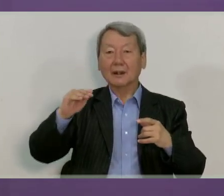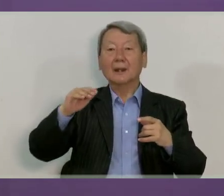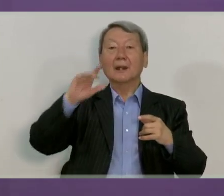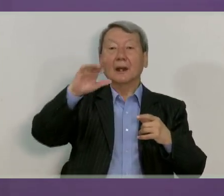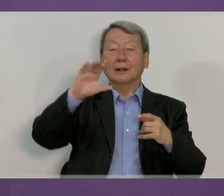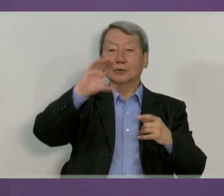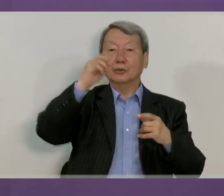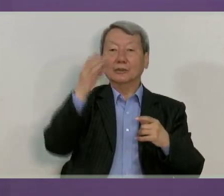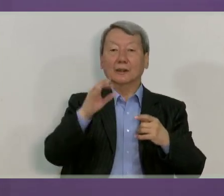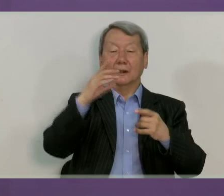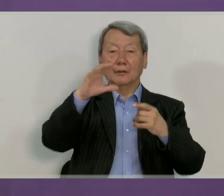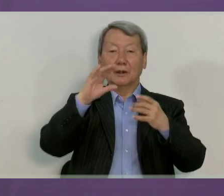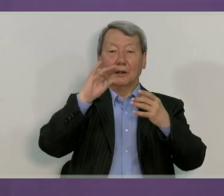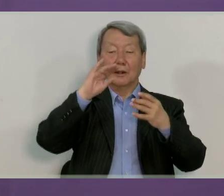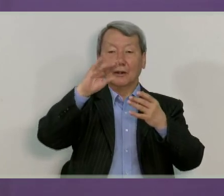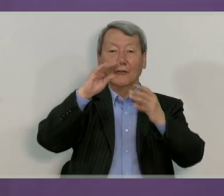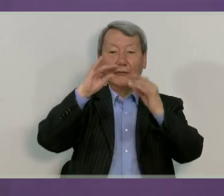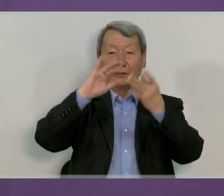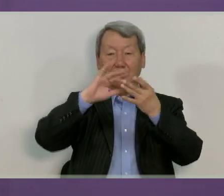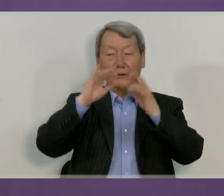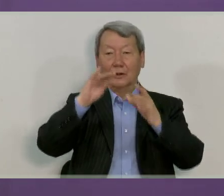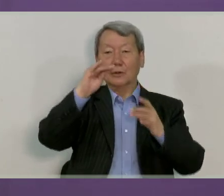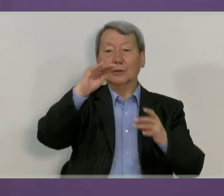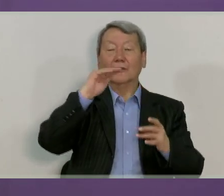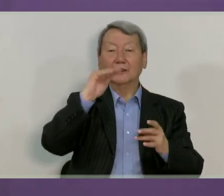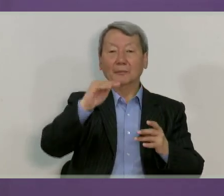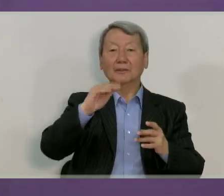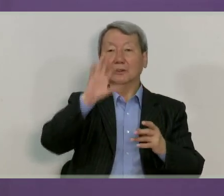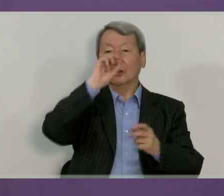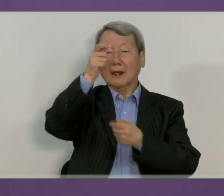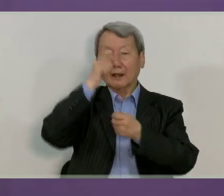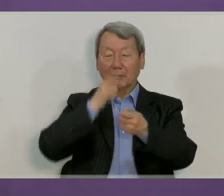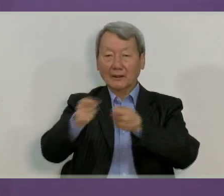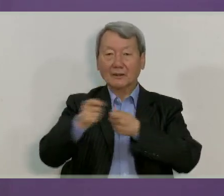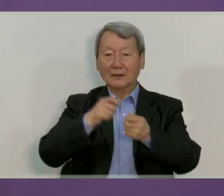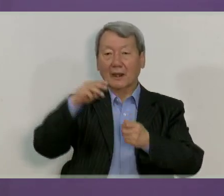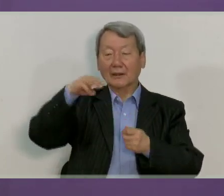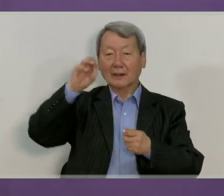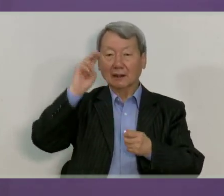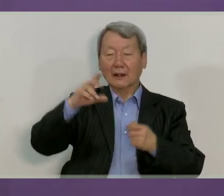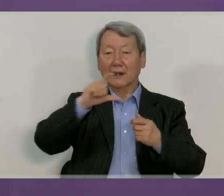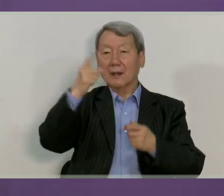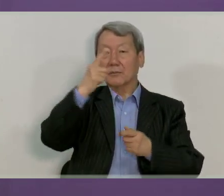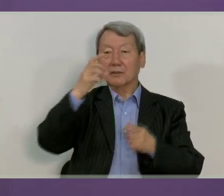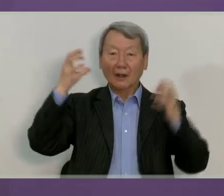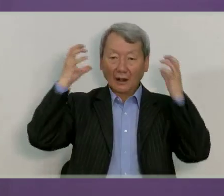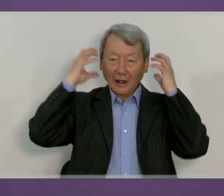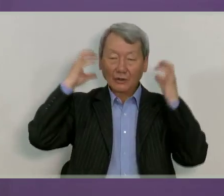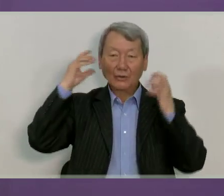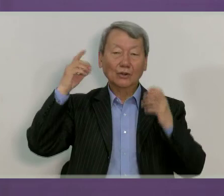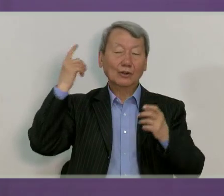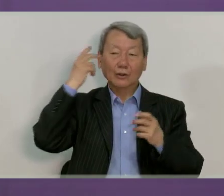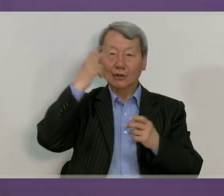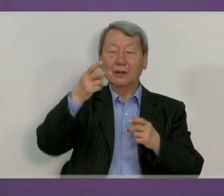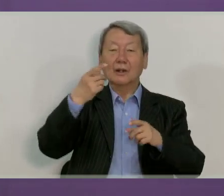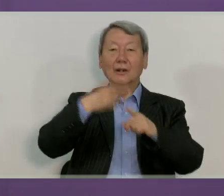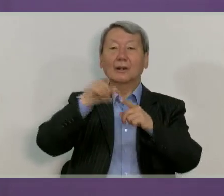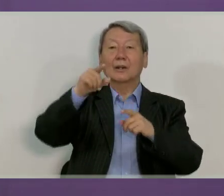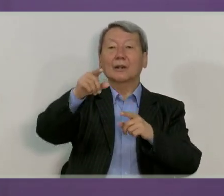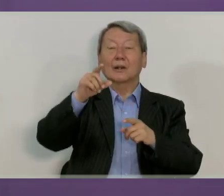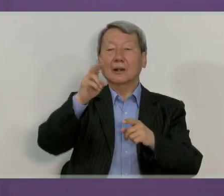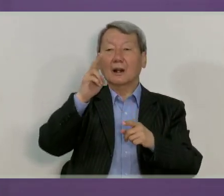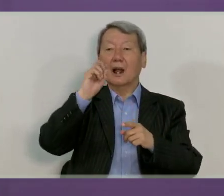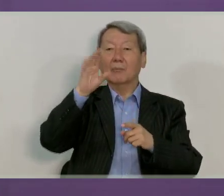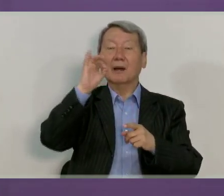радиолорунан, ЛТРдин YouTube каналынан, Facebook-тан Кыргыз өкмөтү, социальное правительство, МТРК ЛТР, 1-чи радионун баракчаларынан жана